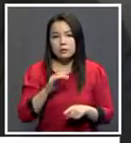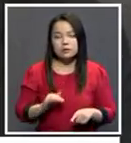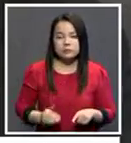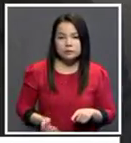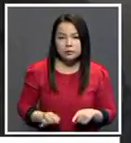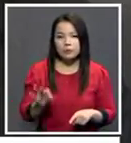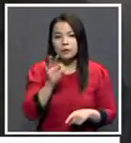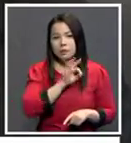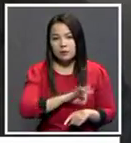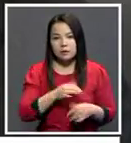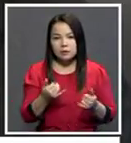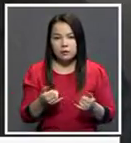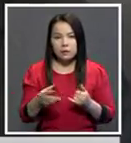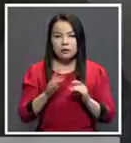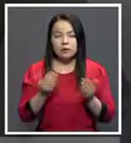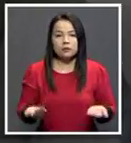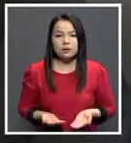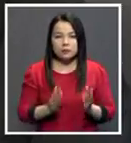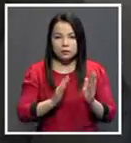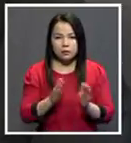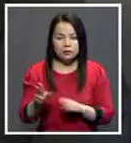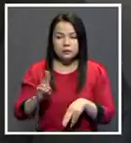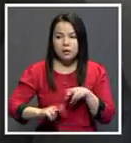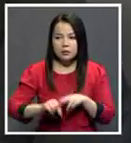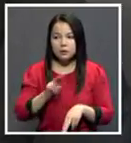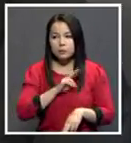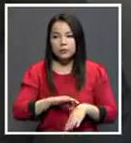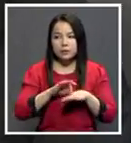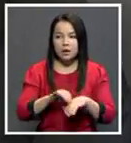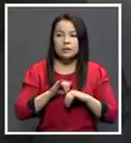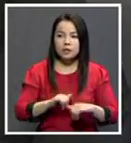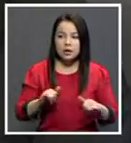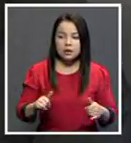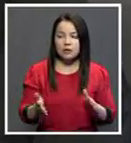пайдаланып, осы жатақханаларды жасауға көбейтуге шақырдық.